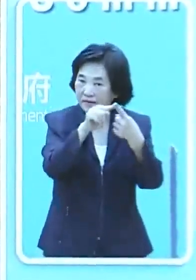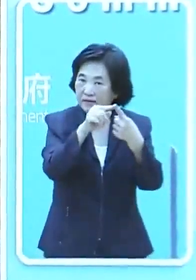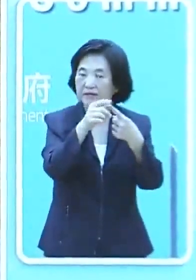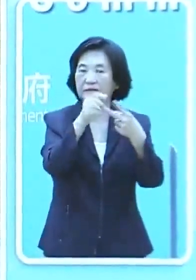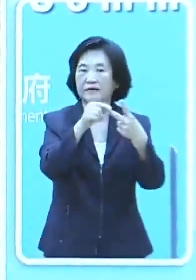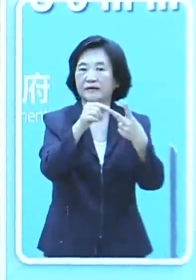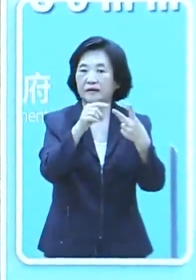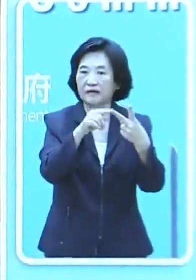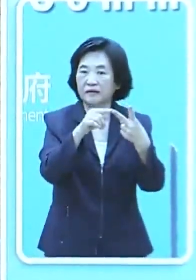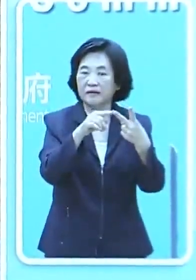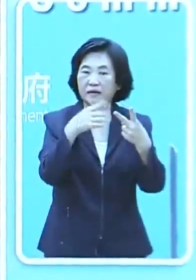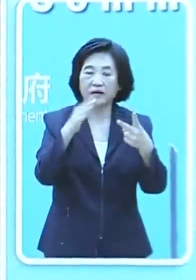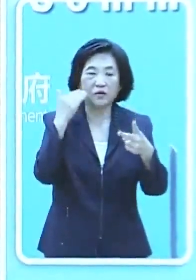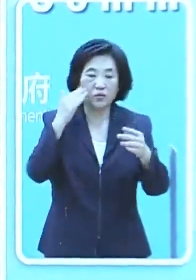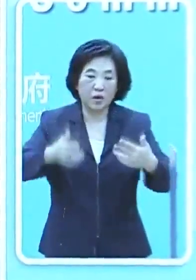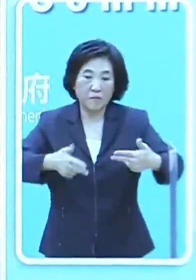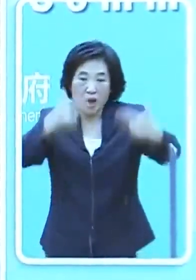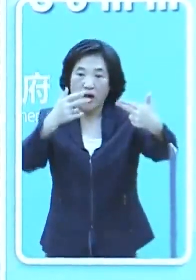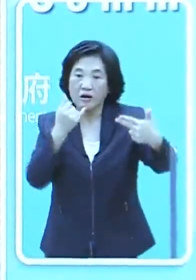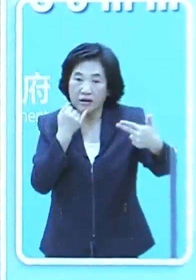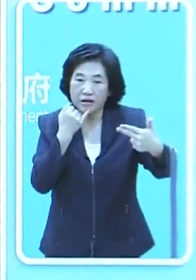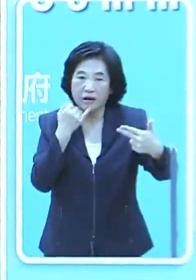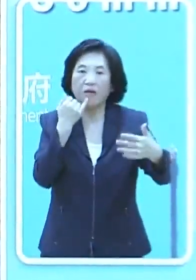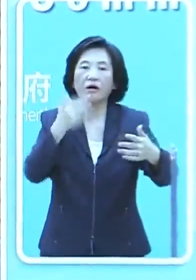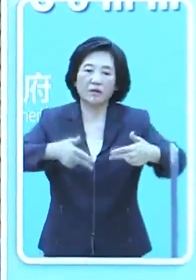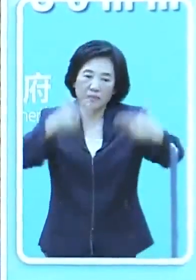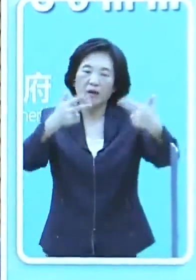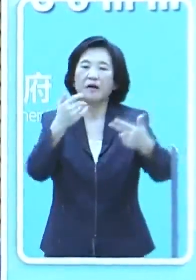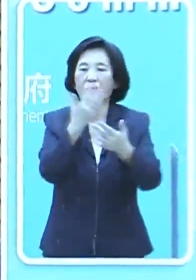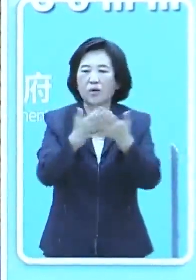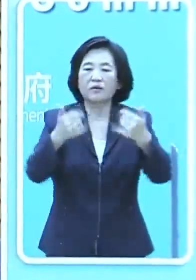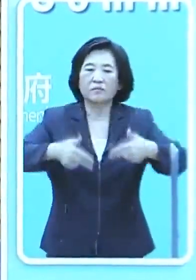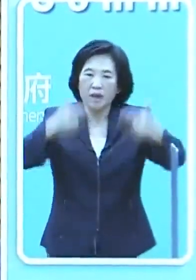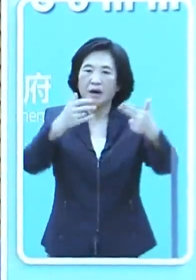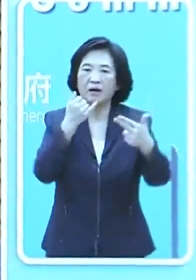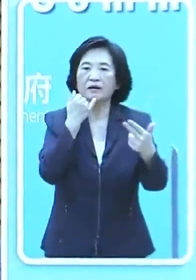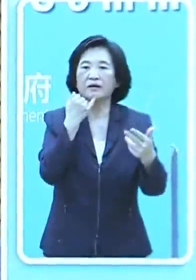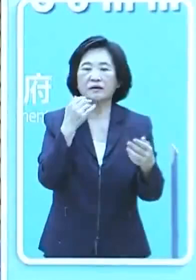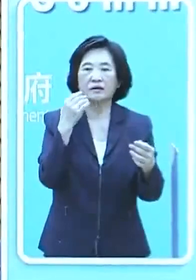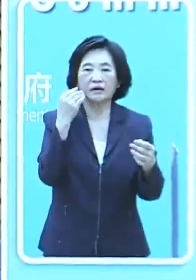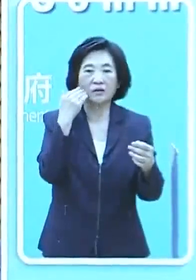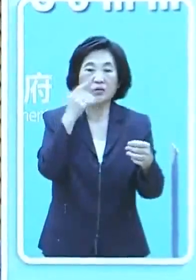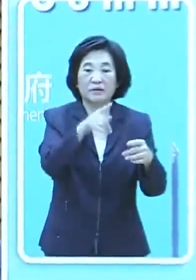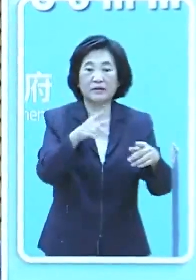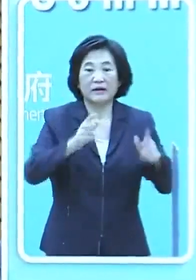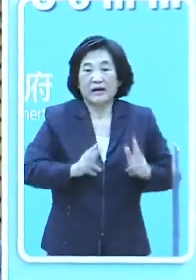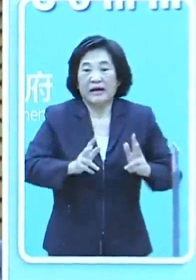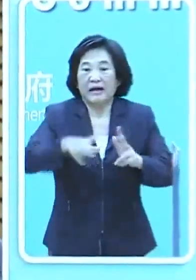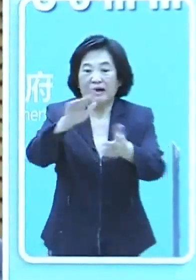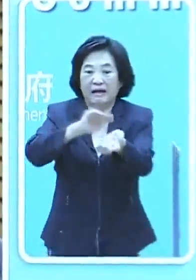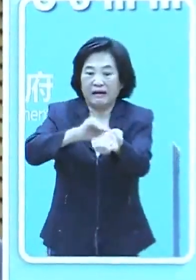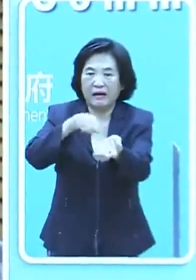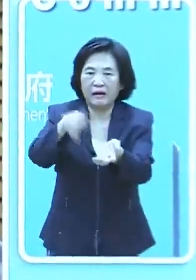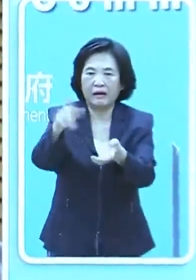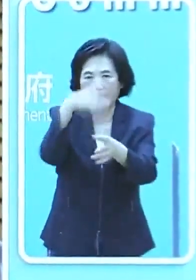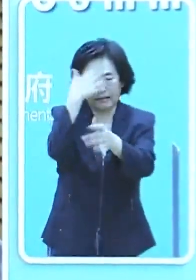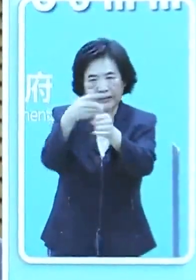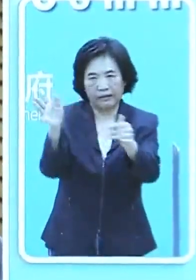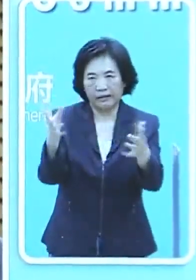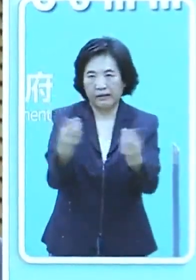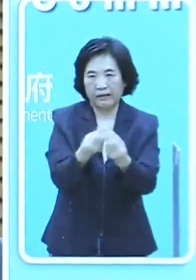上远距医疗了，就用远距医疗解决了，因为什么呢？你又跑去医院，你知道，就制造大家麻烦